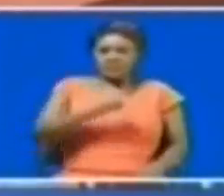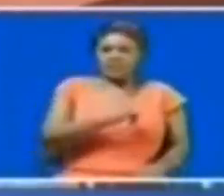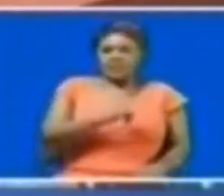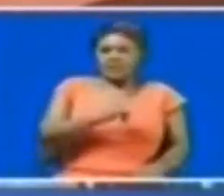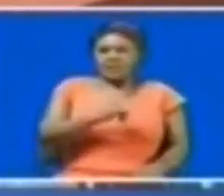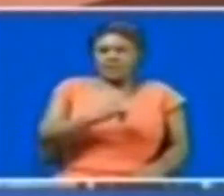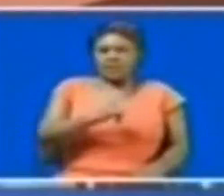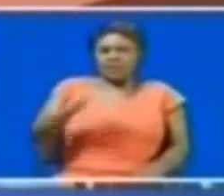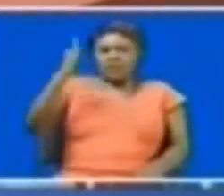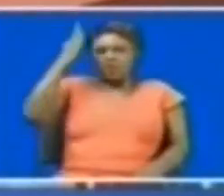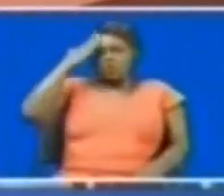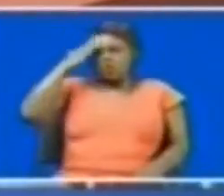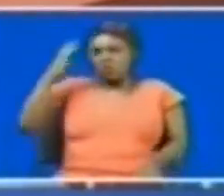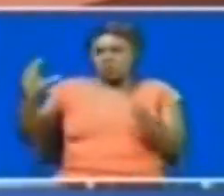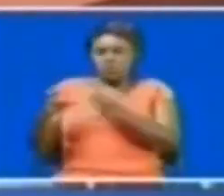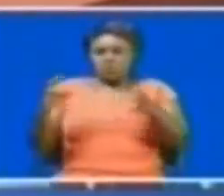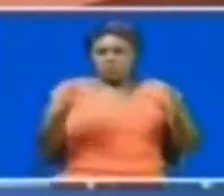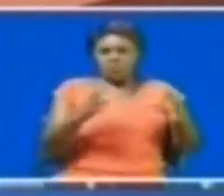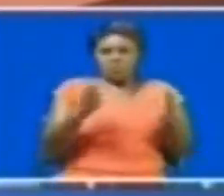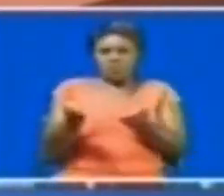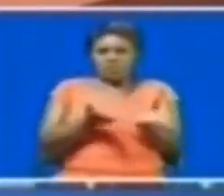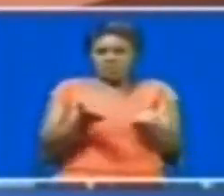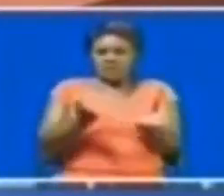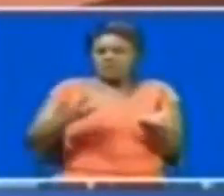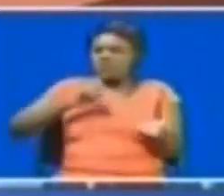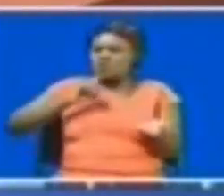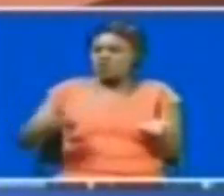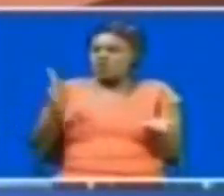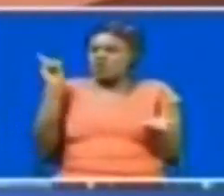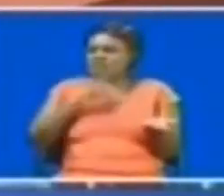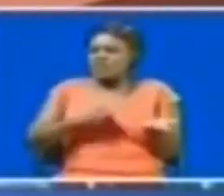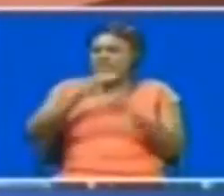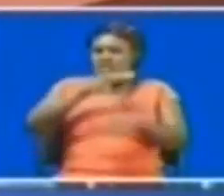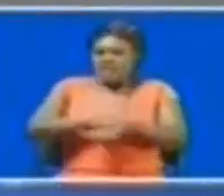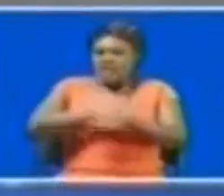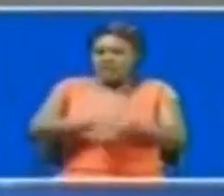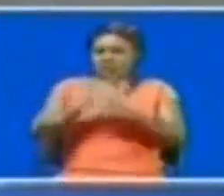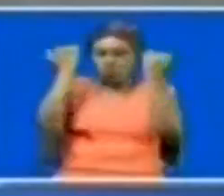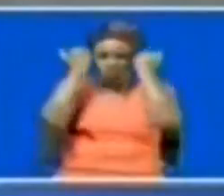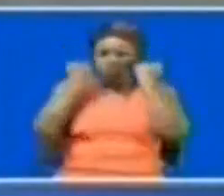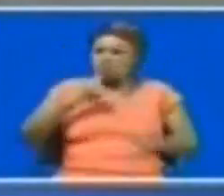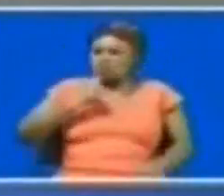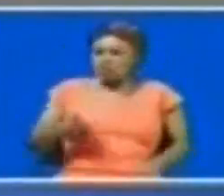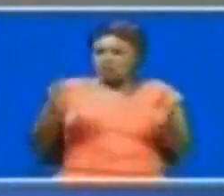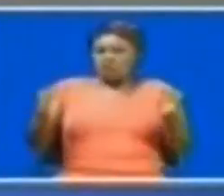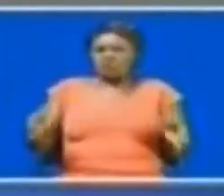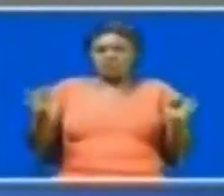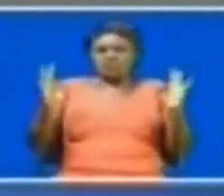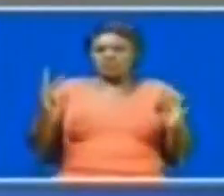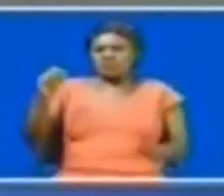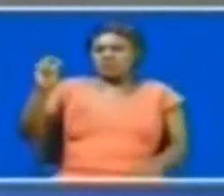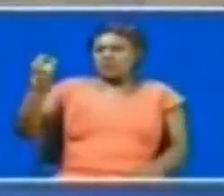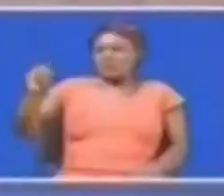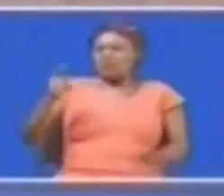this known to all the parties, they have been served the order, received the order. Japo maafisa wa